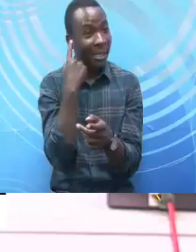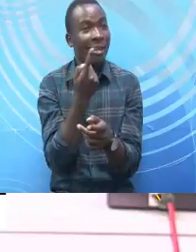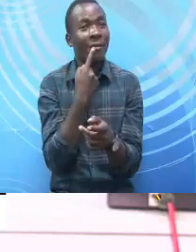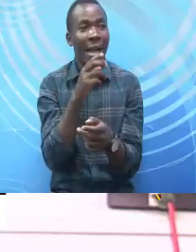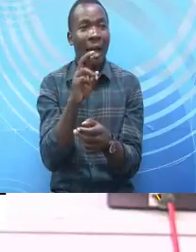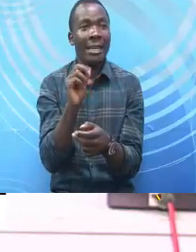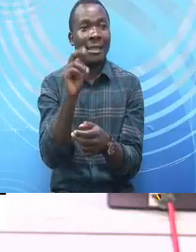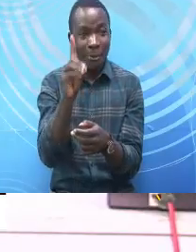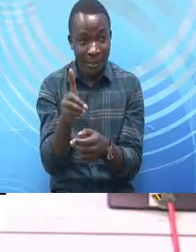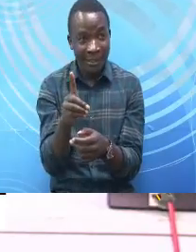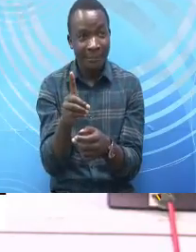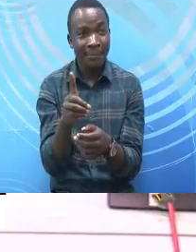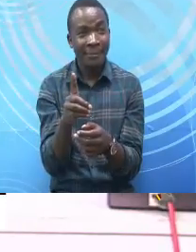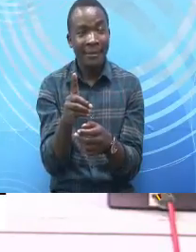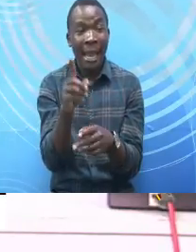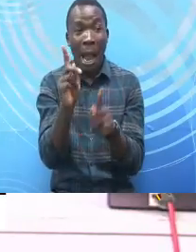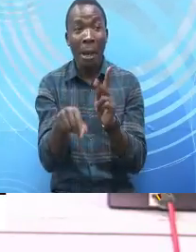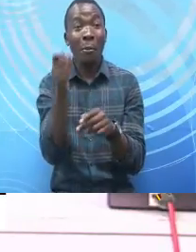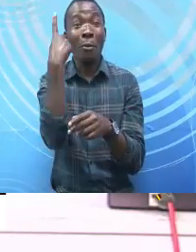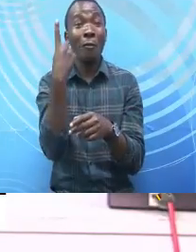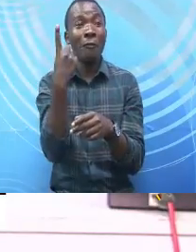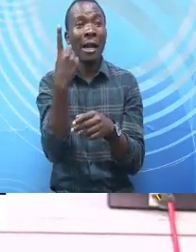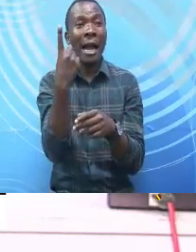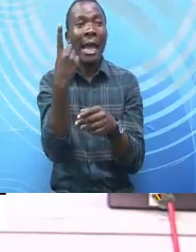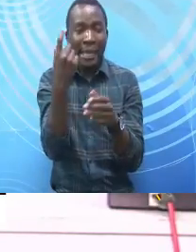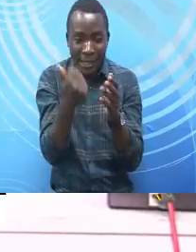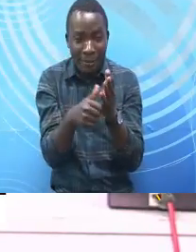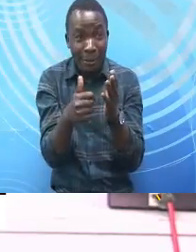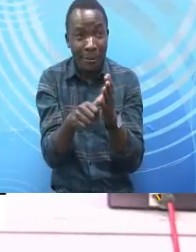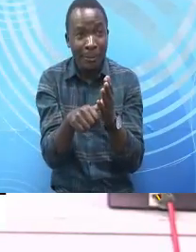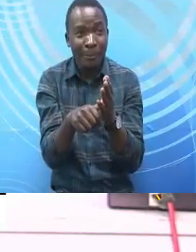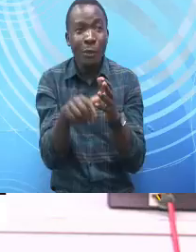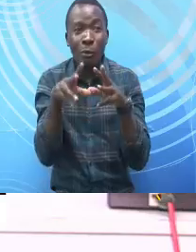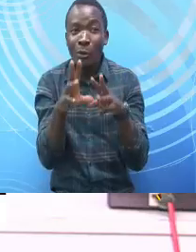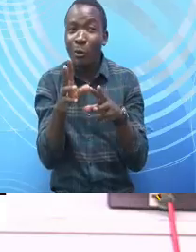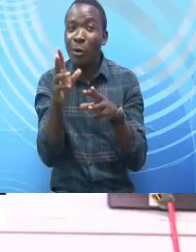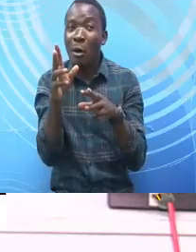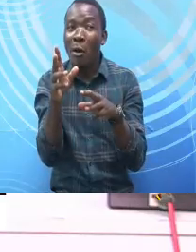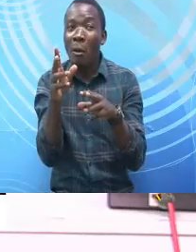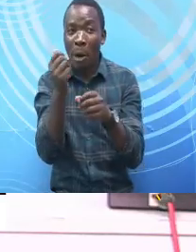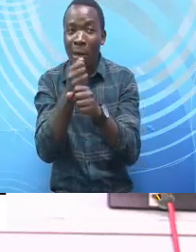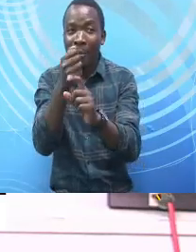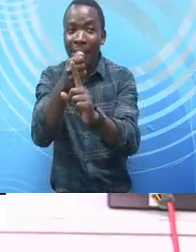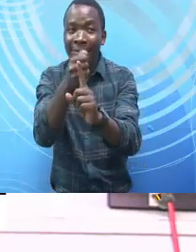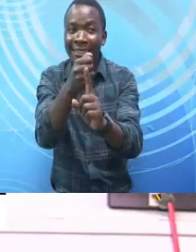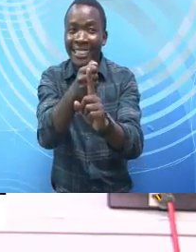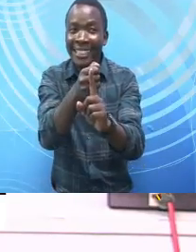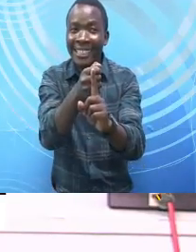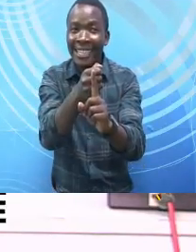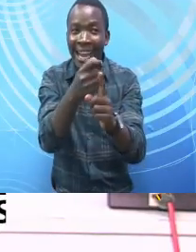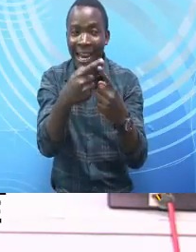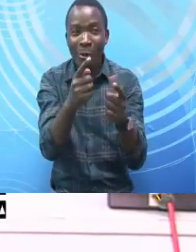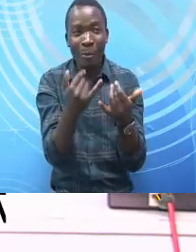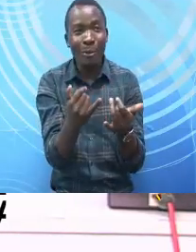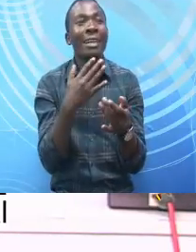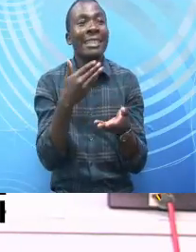kutavuga ndetse kugira ngo abantu bamwumve ururimi rw'ikibazo kandi harebwe uko bakorerwa ubuvugizi rero uyu munsi